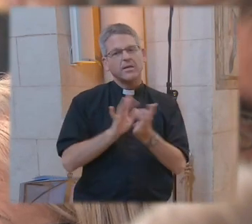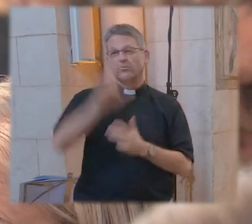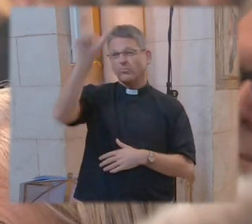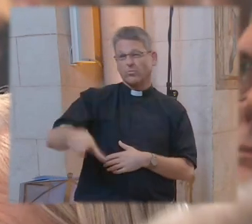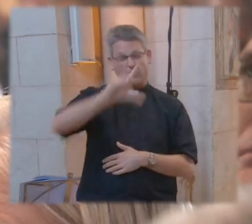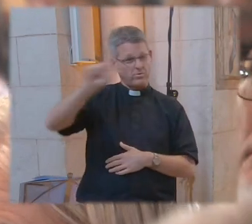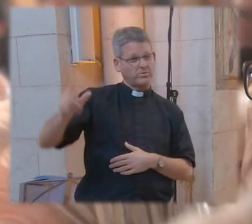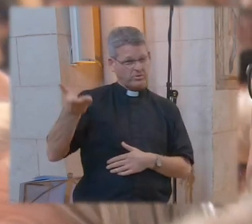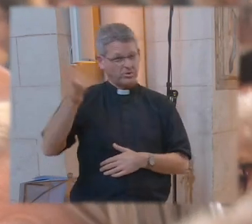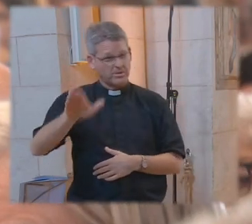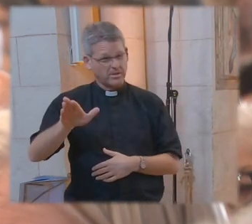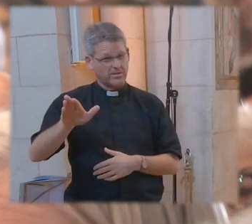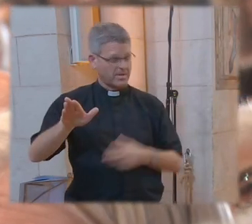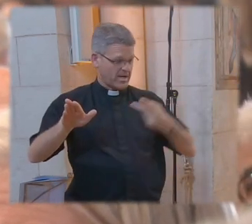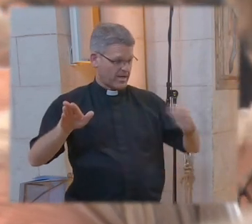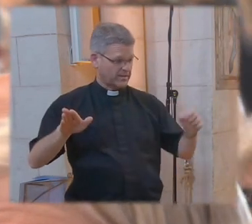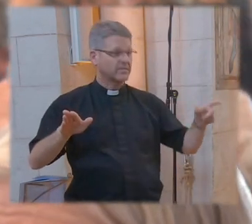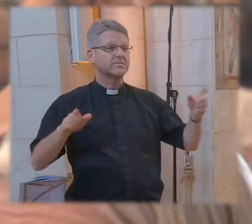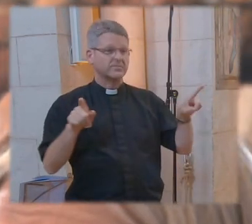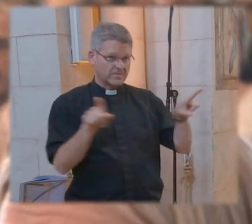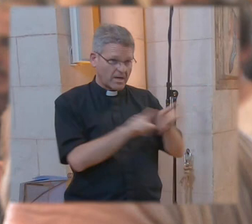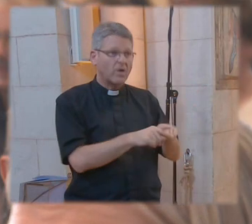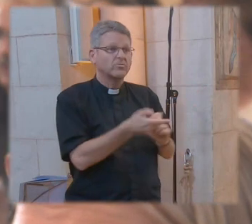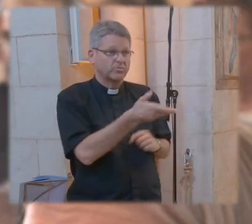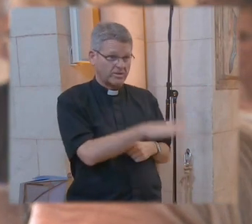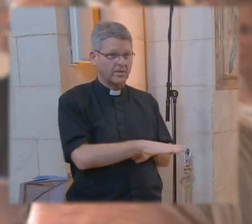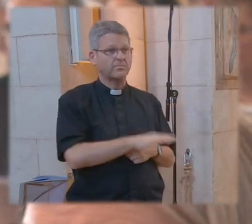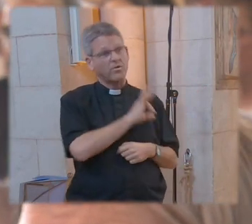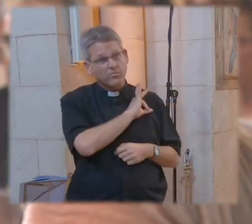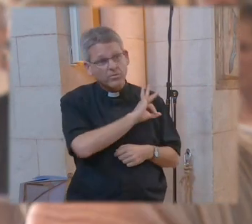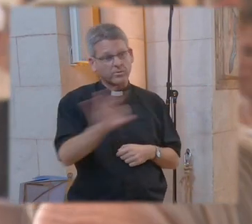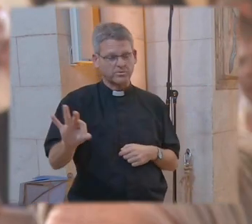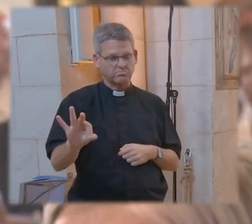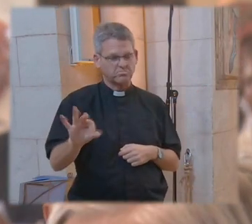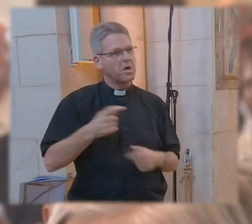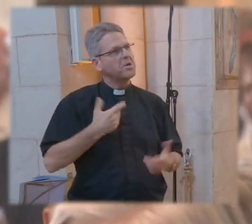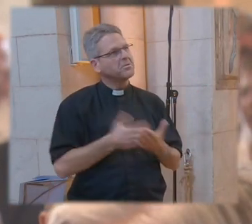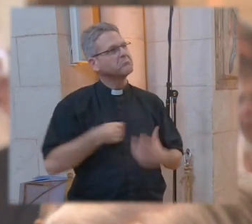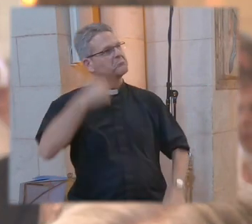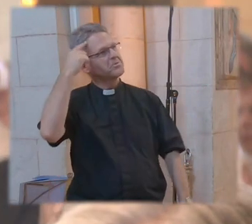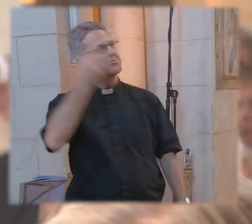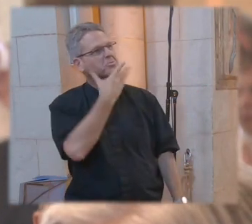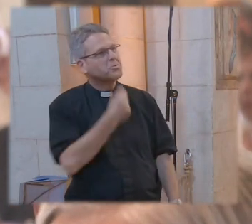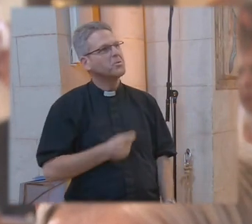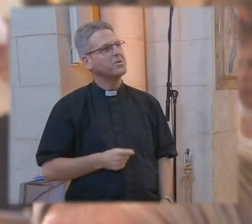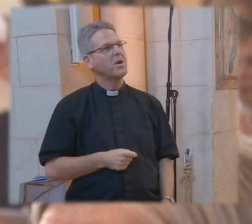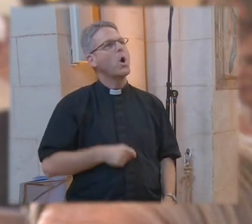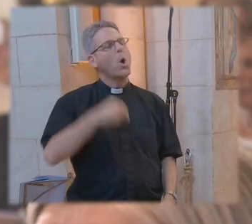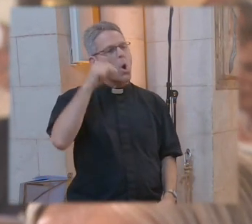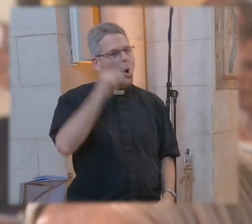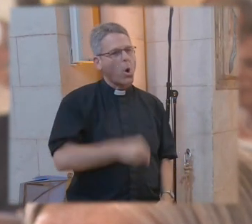hat. Es ist von daher ein sehr schönes und sinnvolles Zusammentreffen, dass